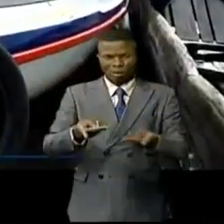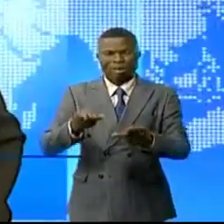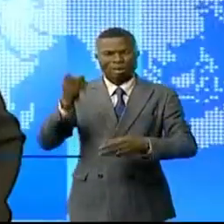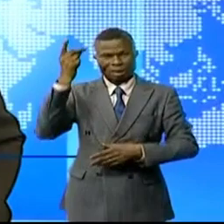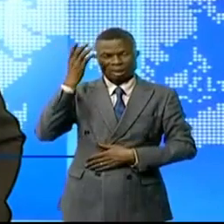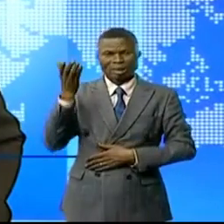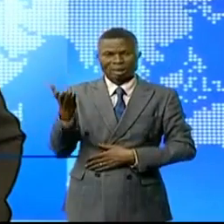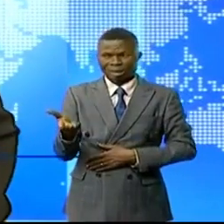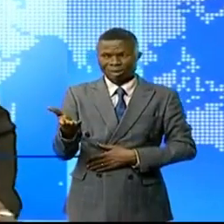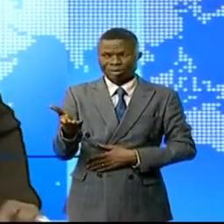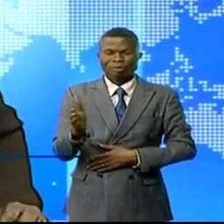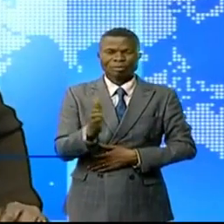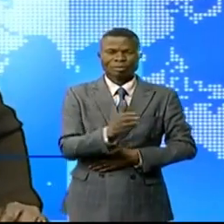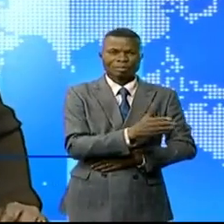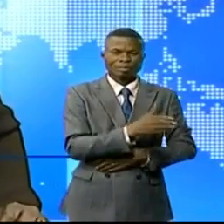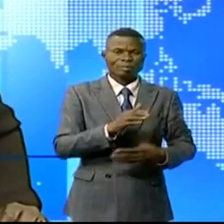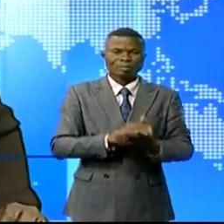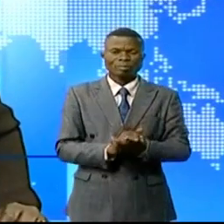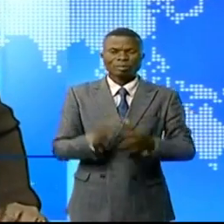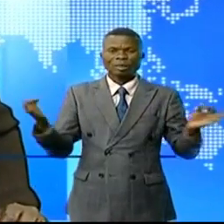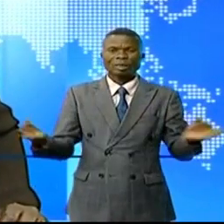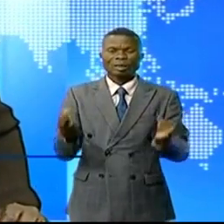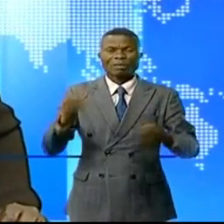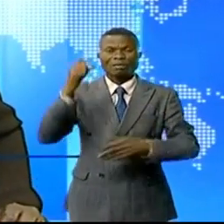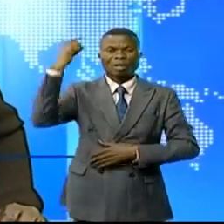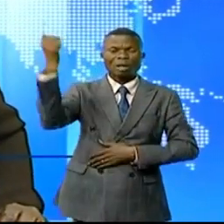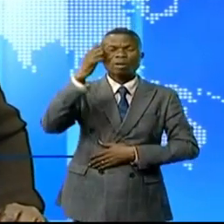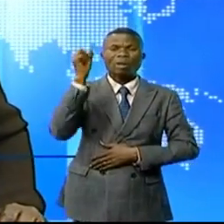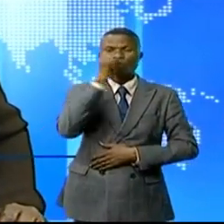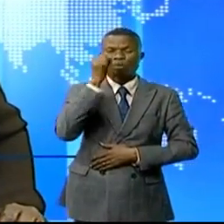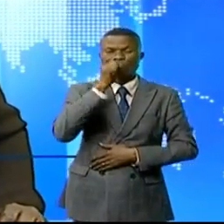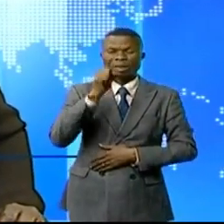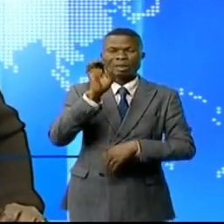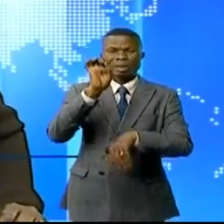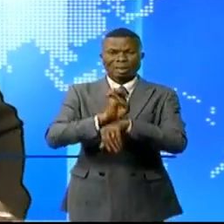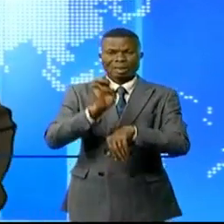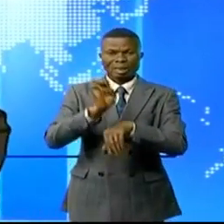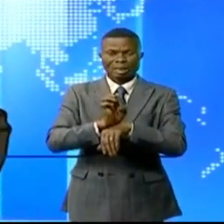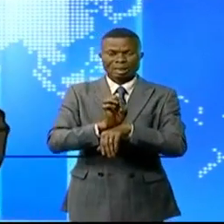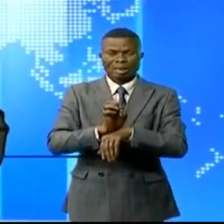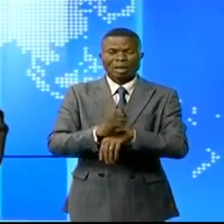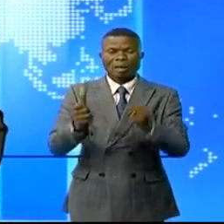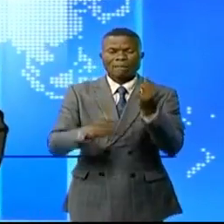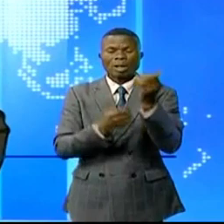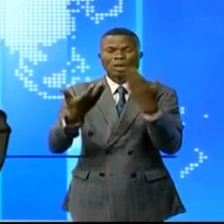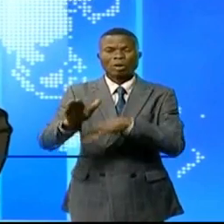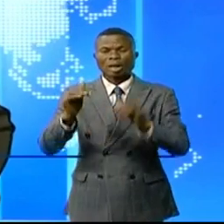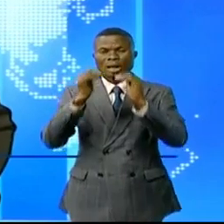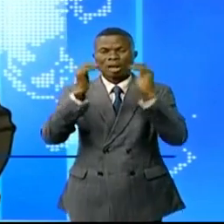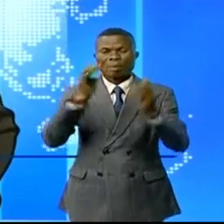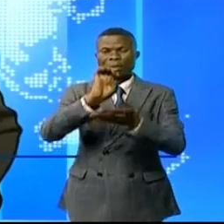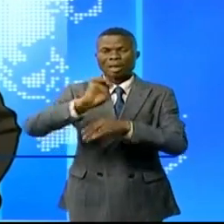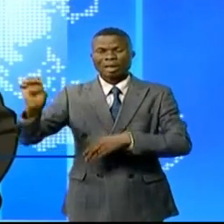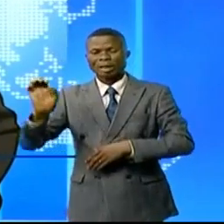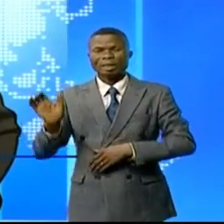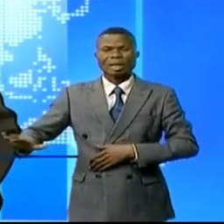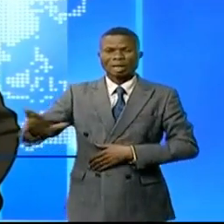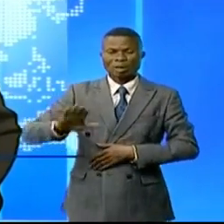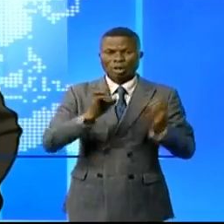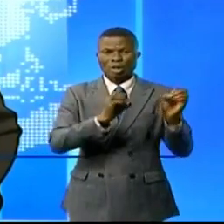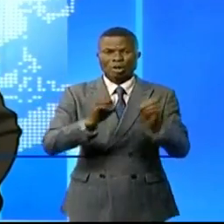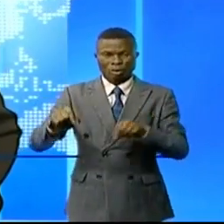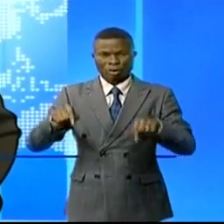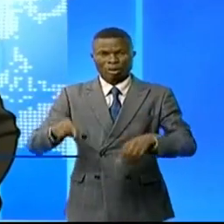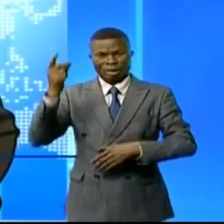capitale. Un festival mondial de musique religieuse sur les âmes perdues et la paix à l'est du pays a été organisé ici